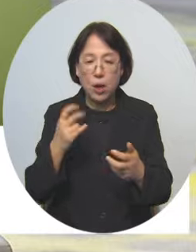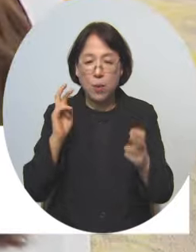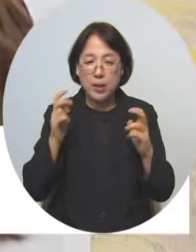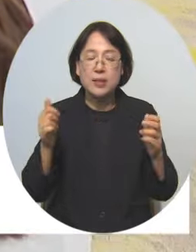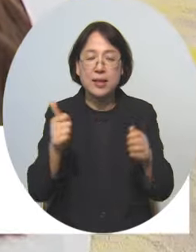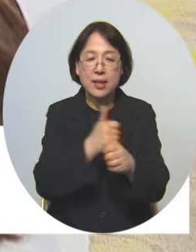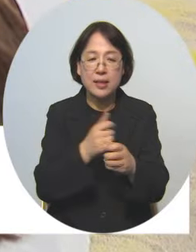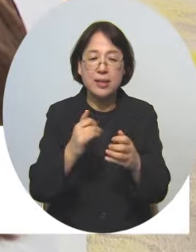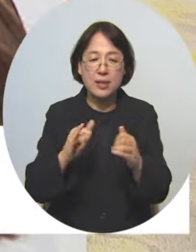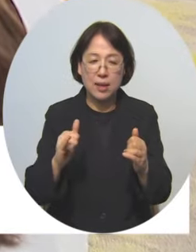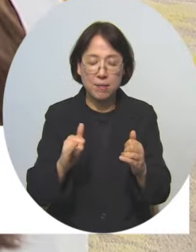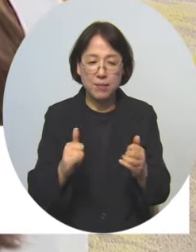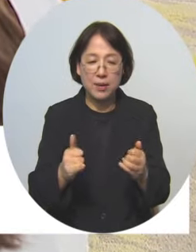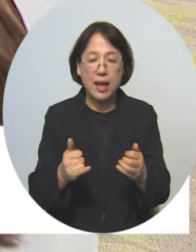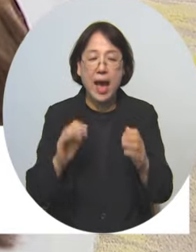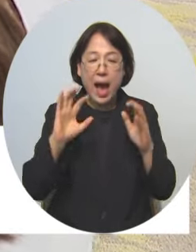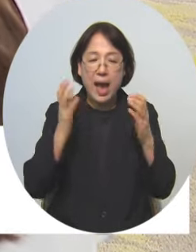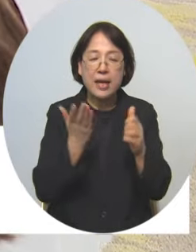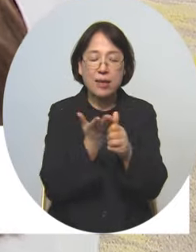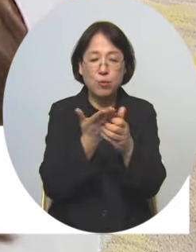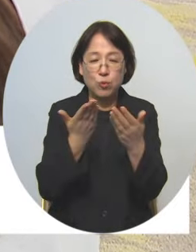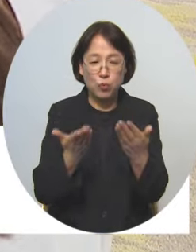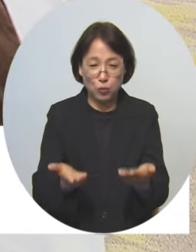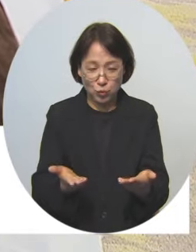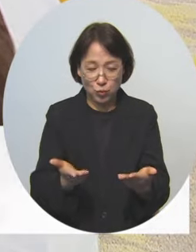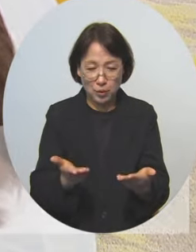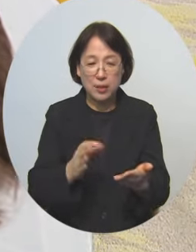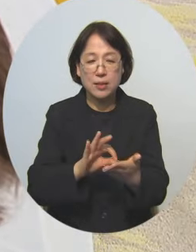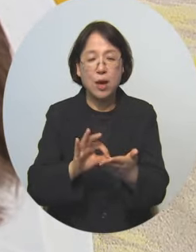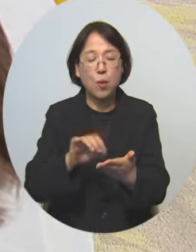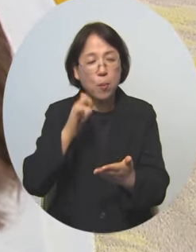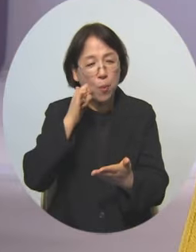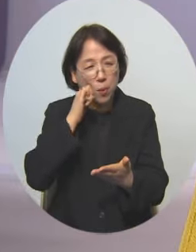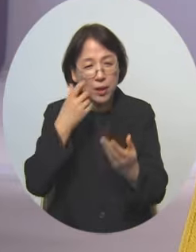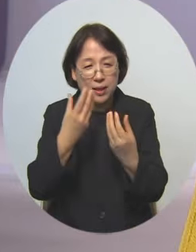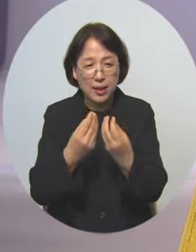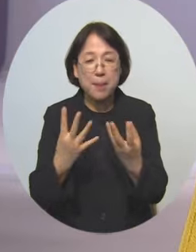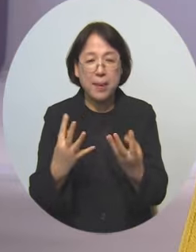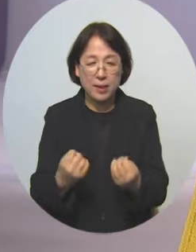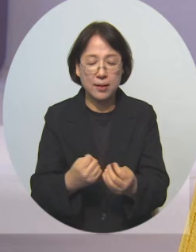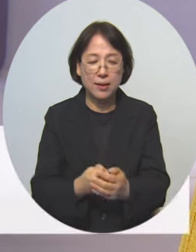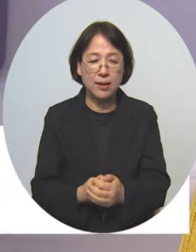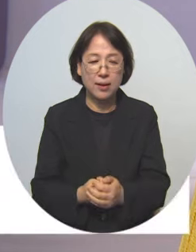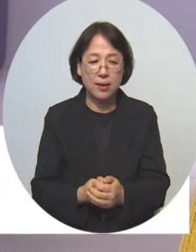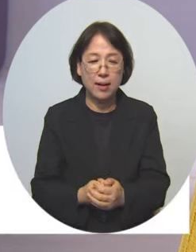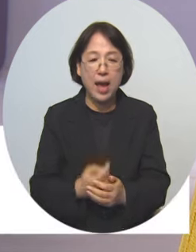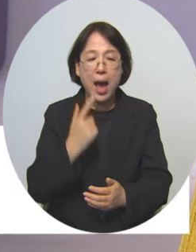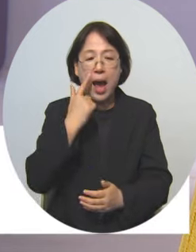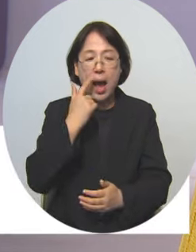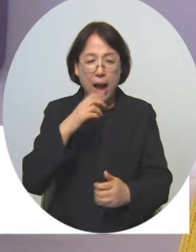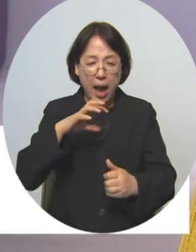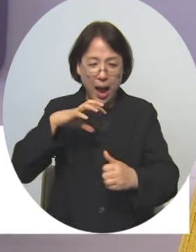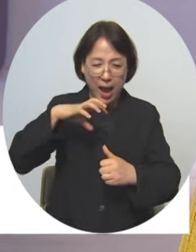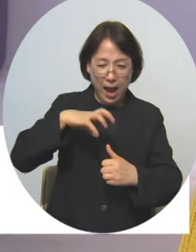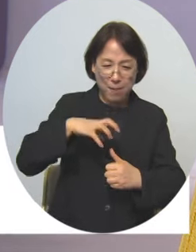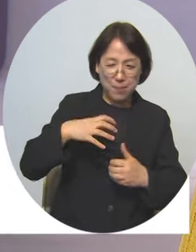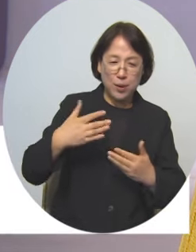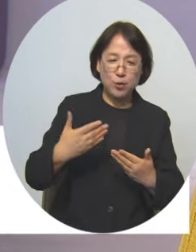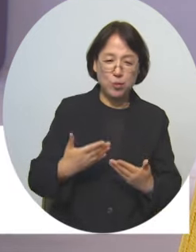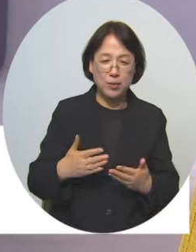육아휴직을 편히 사용하지 못하는 경우가 많다고 했습니다. 압박을 좀 주면서